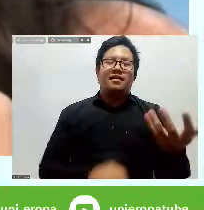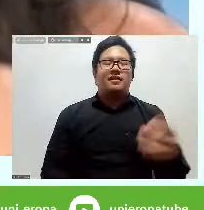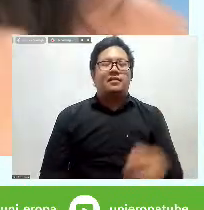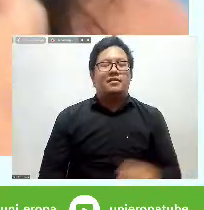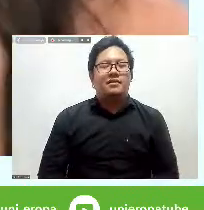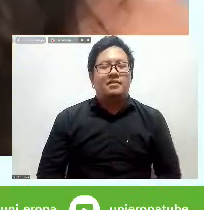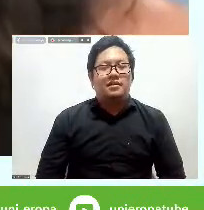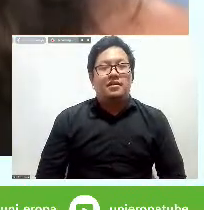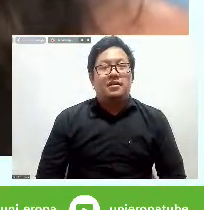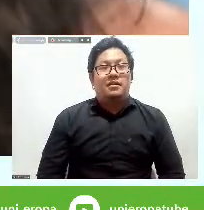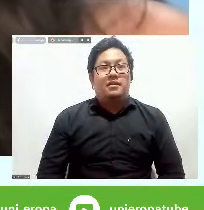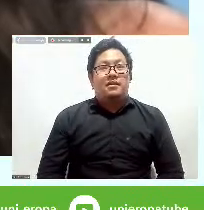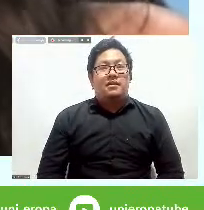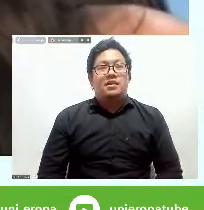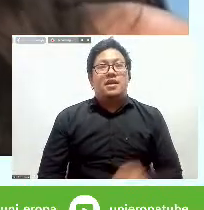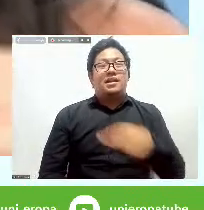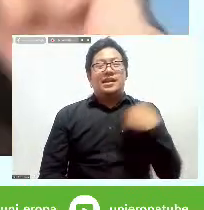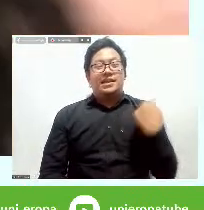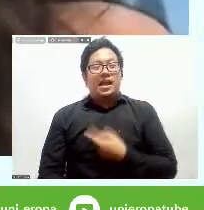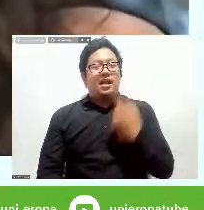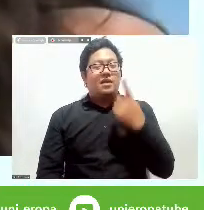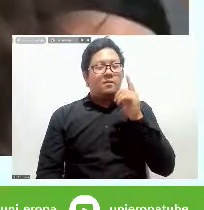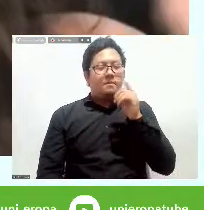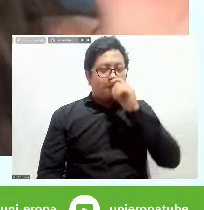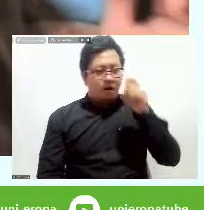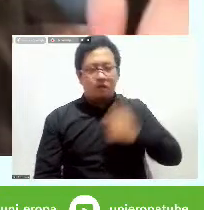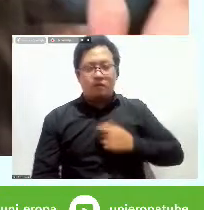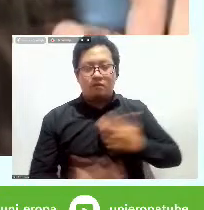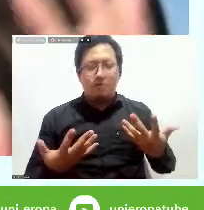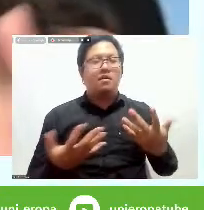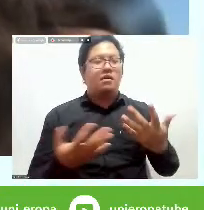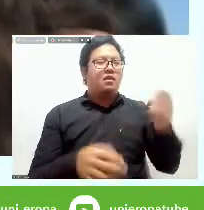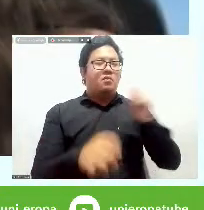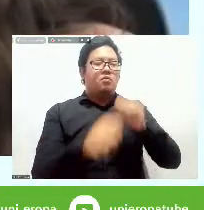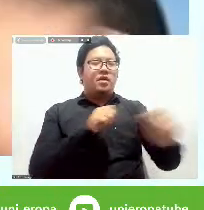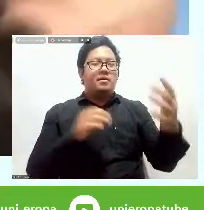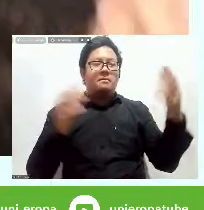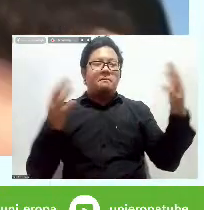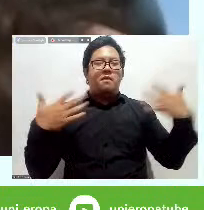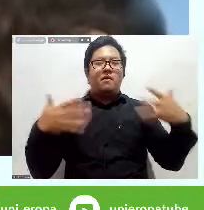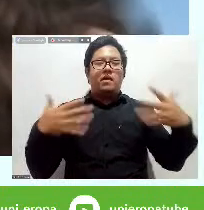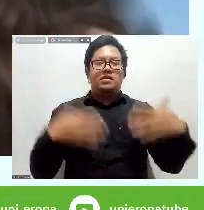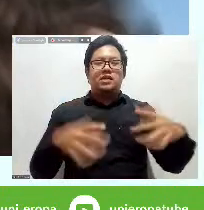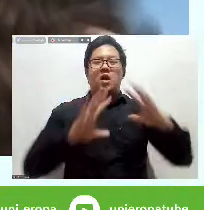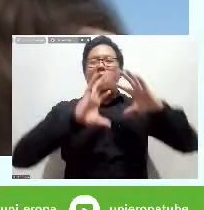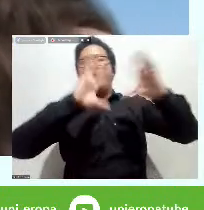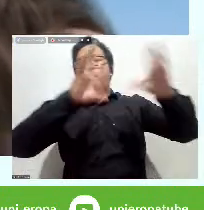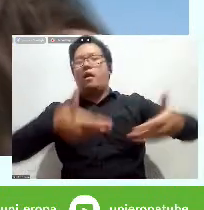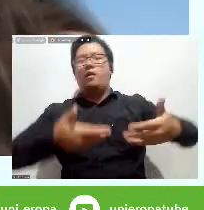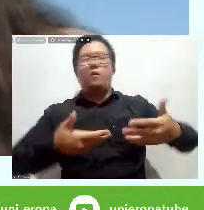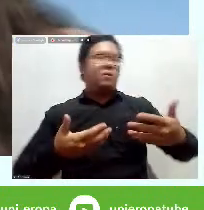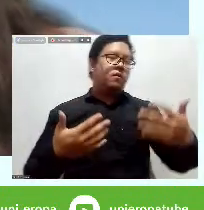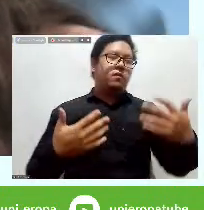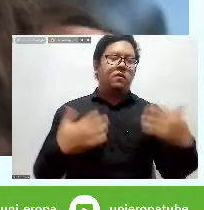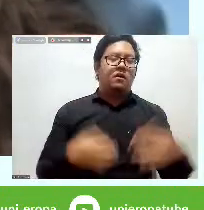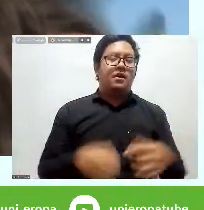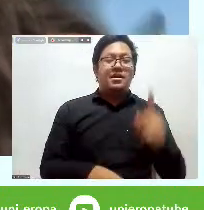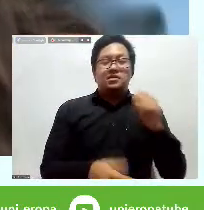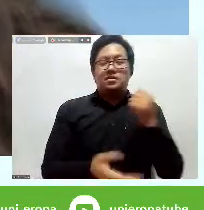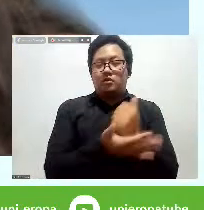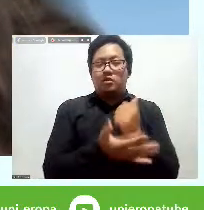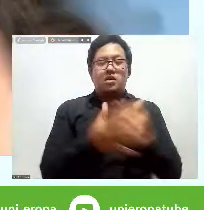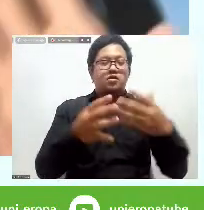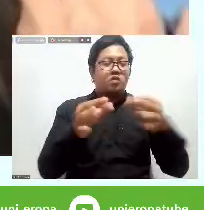kita membuat pemanasan global lebih cepat itu yang membuat kayak gue panik semuanya nah mangrove itu sebenarnya solusinya